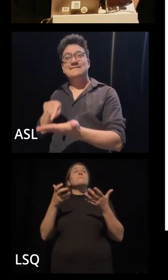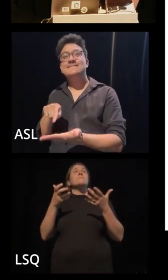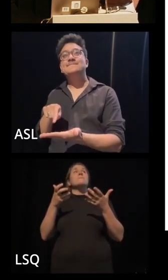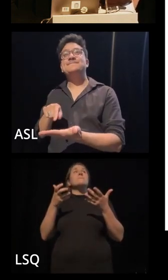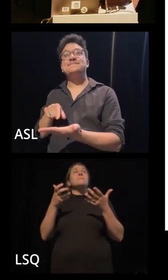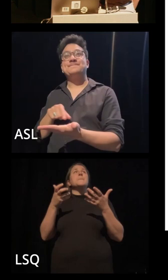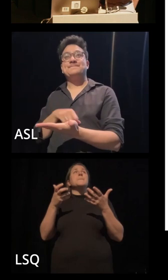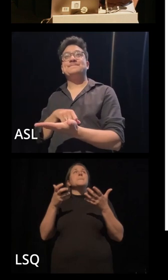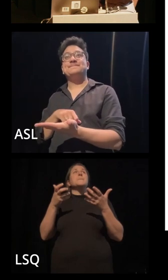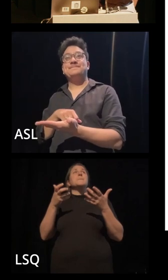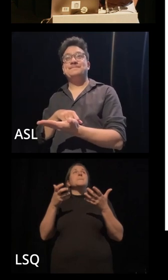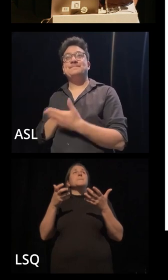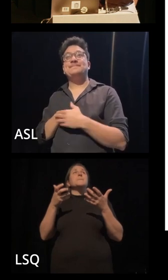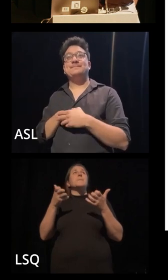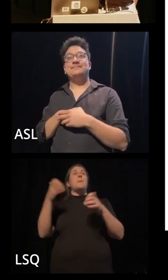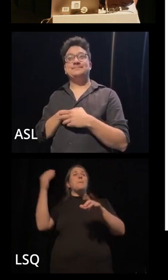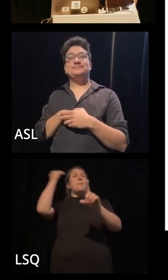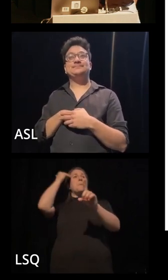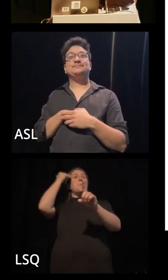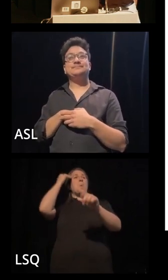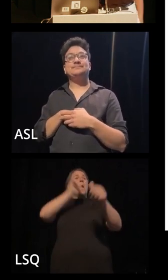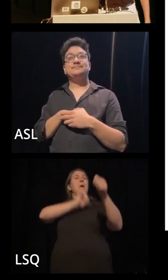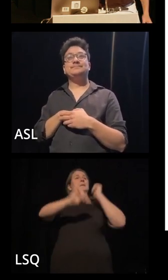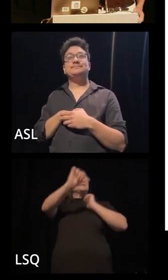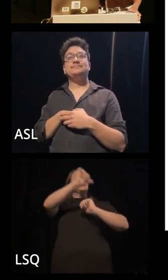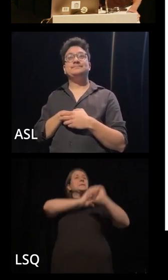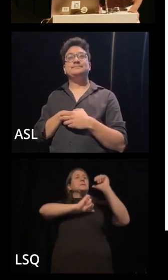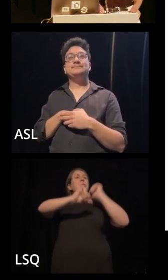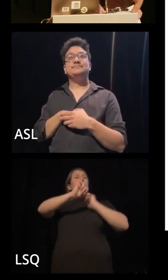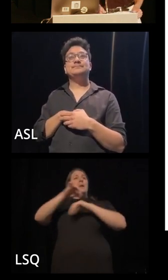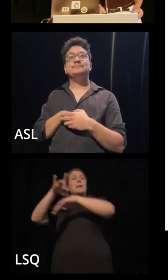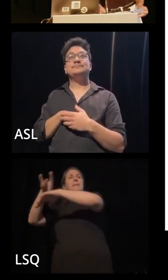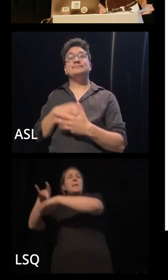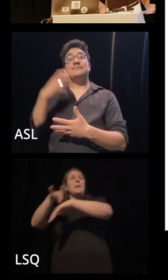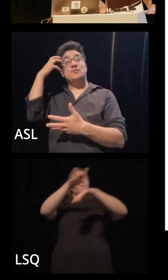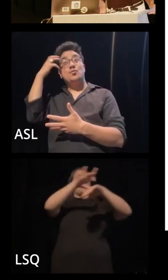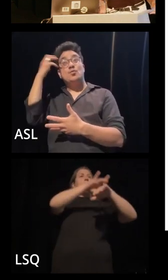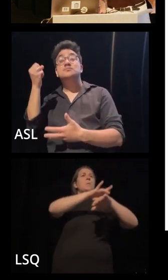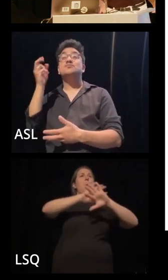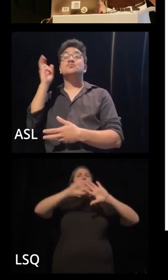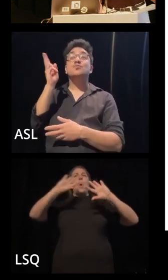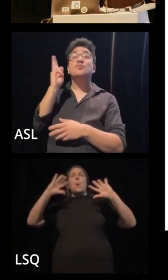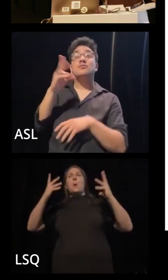de nombreux aspects de la mémoire historique de ces territoires.